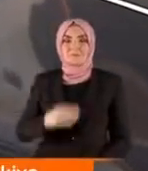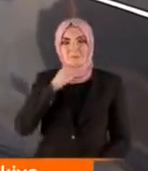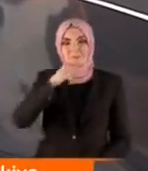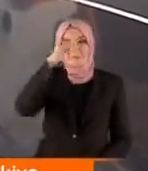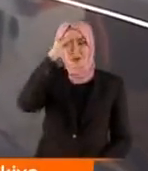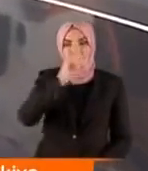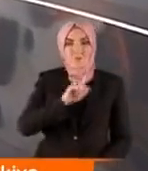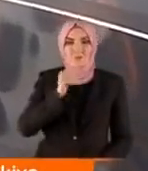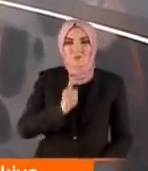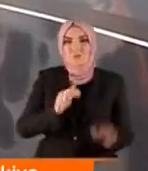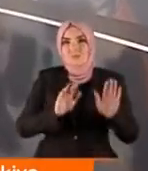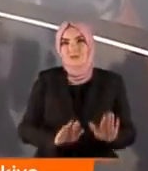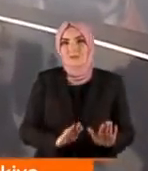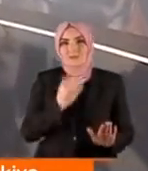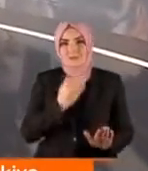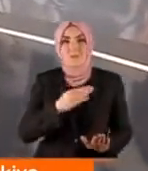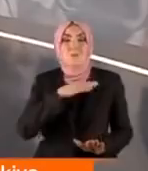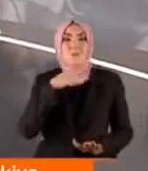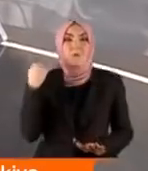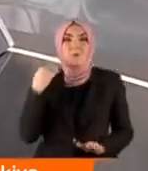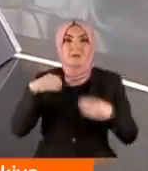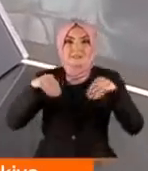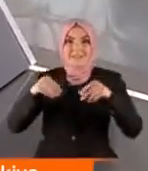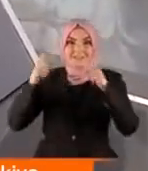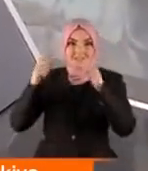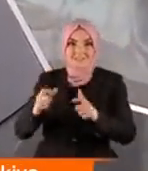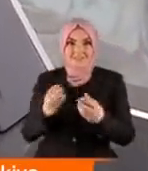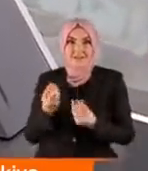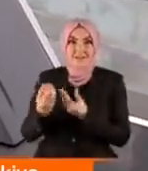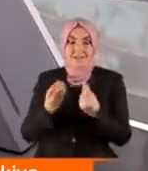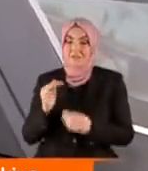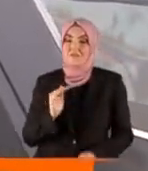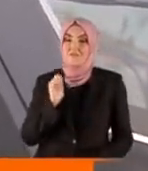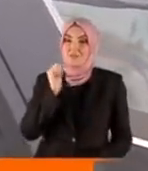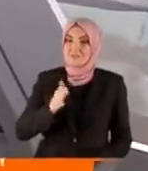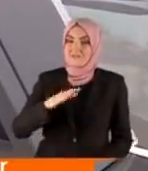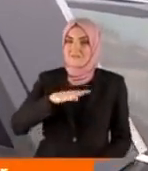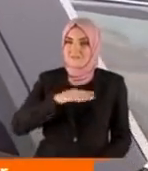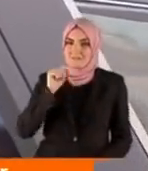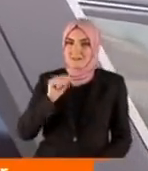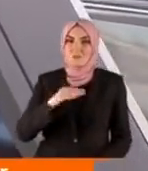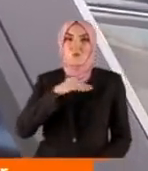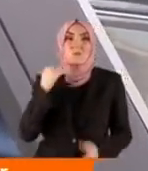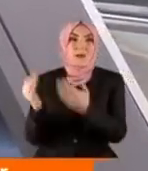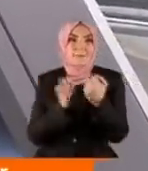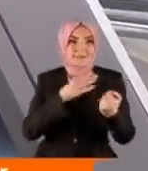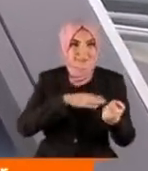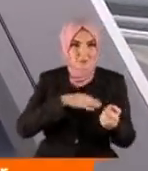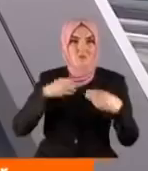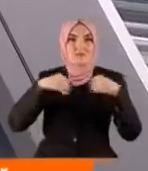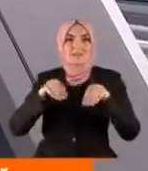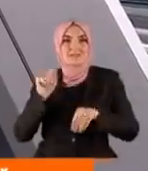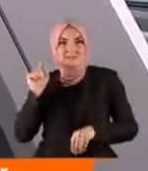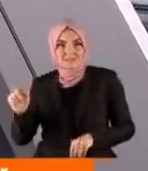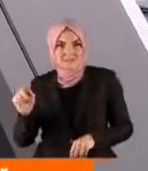Bayrama 10 gün kala kurban pazarlarındaki hareketlilik iyice arttı. Kurbanlık almak isteyenlerle satıcılar arasında sıkı pazarlıklar yaşandı.